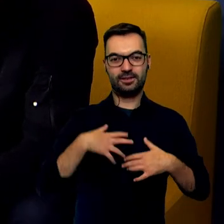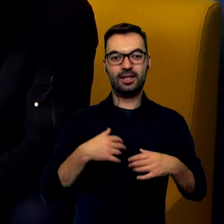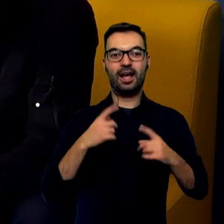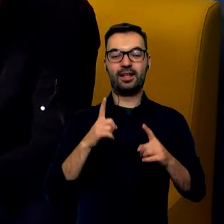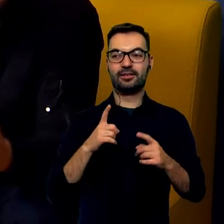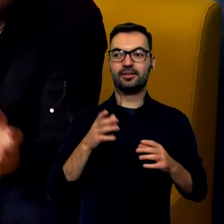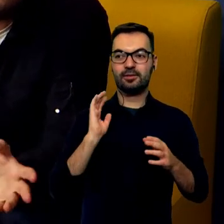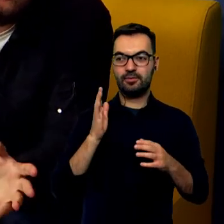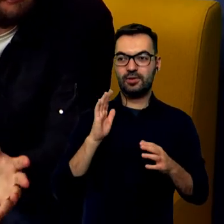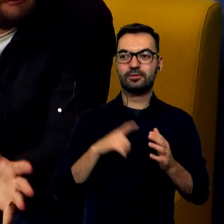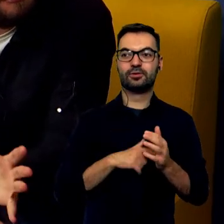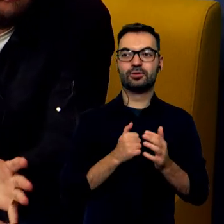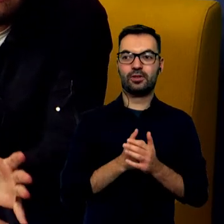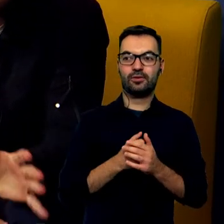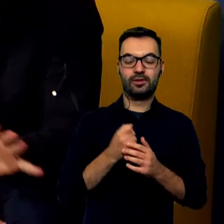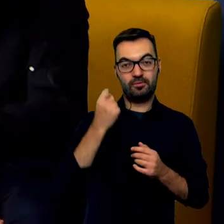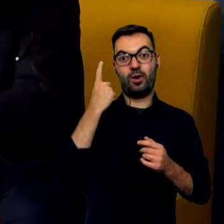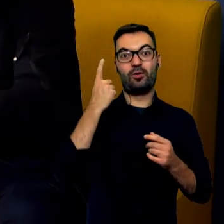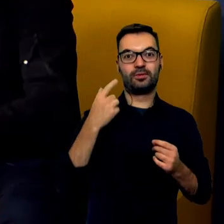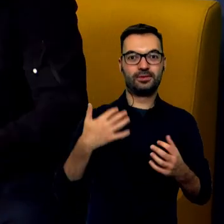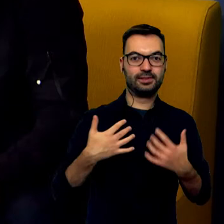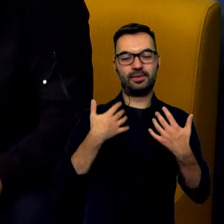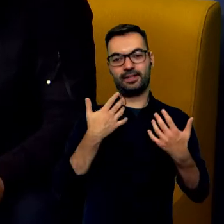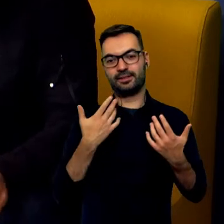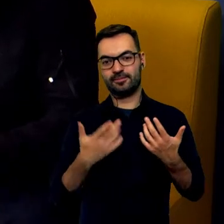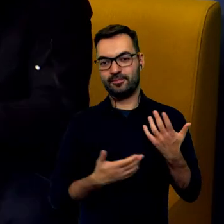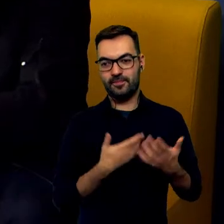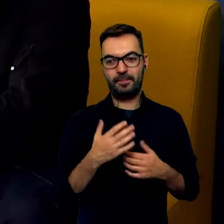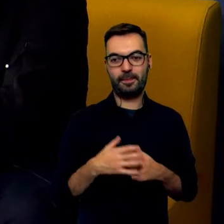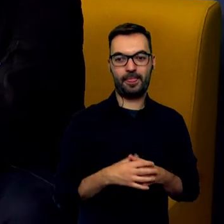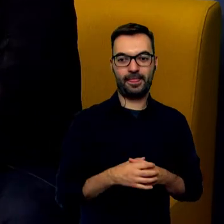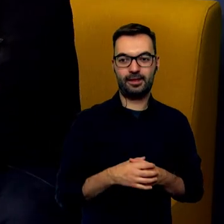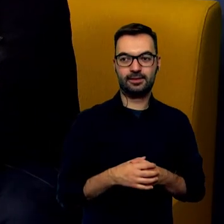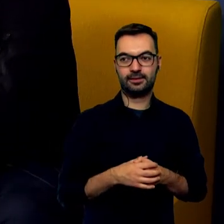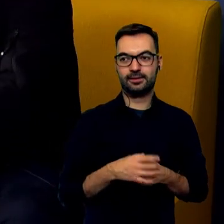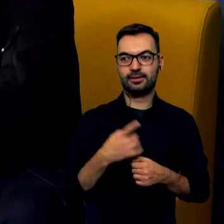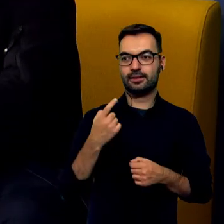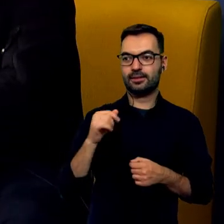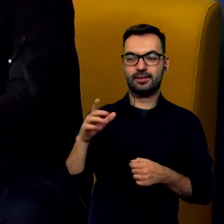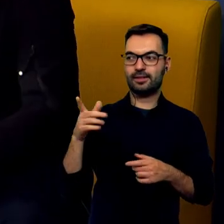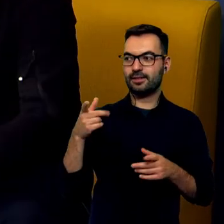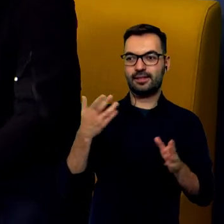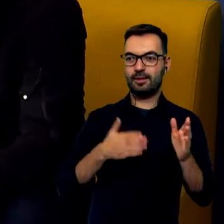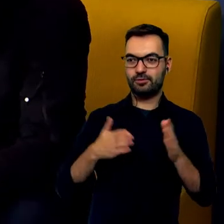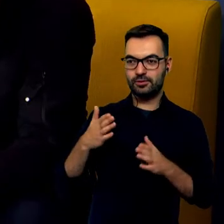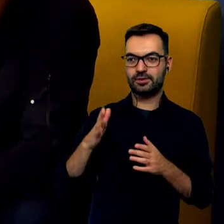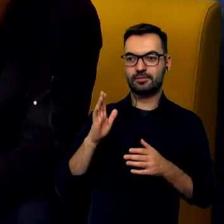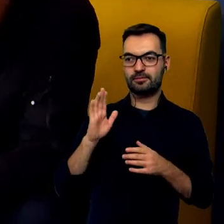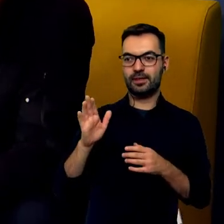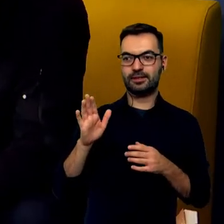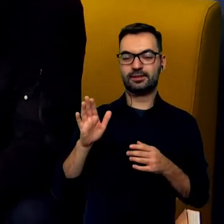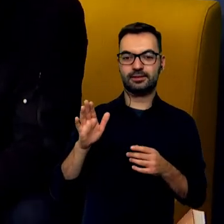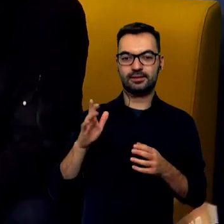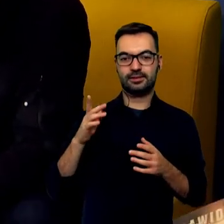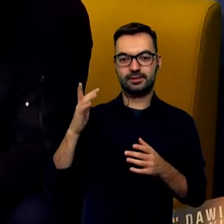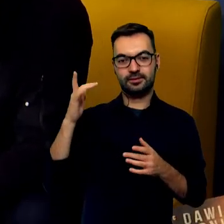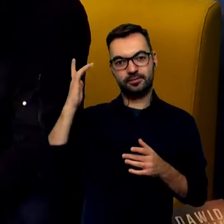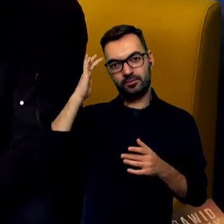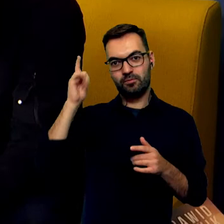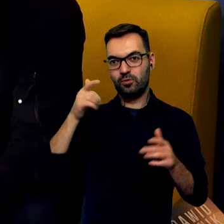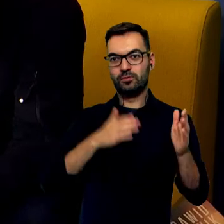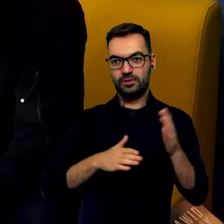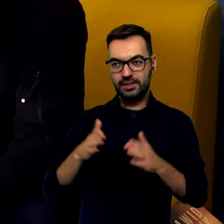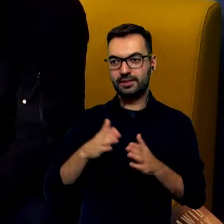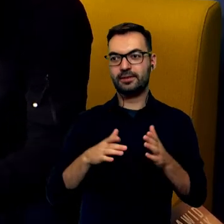ale... A później jest znowu jakieś inspiracje, jakieś, bo to trochę takie, Dawid, ty się nie przygotowujesz, masz też gdzieś tam, musisz